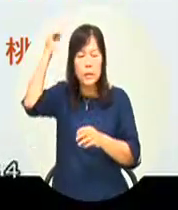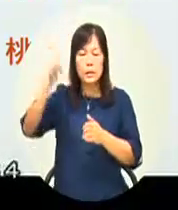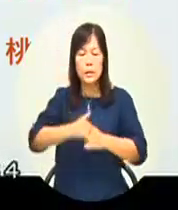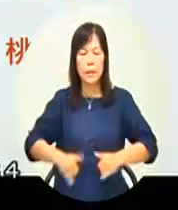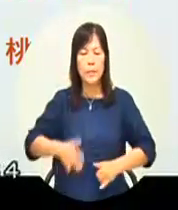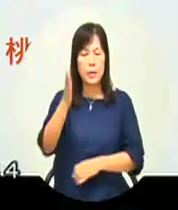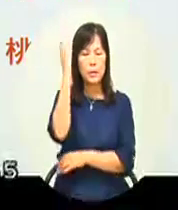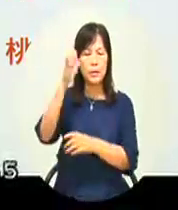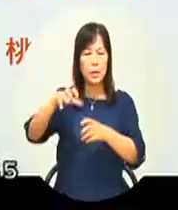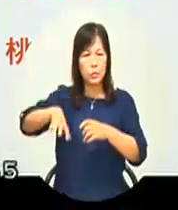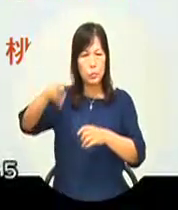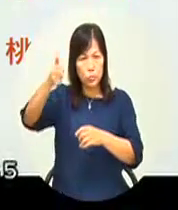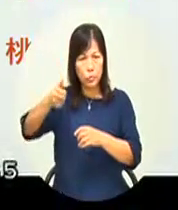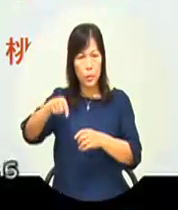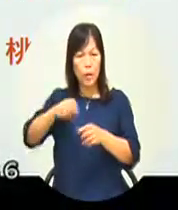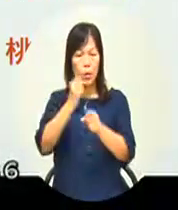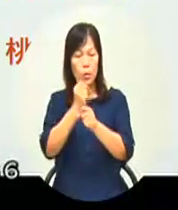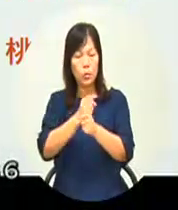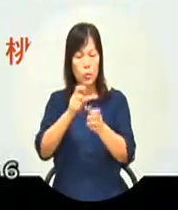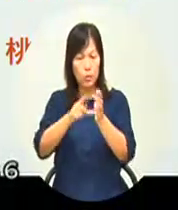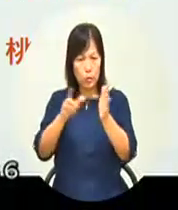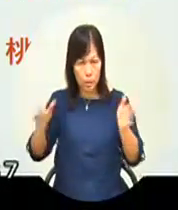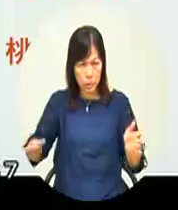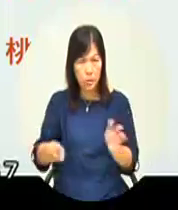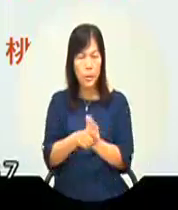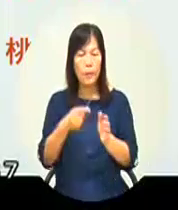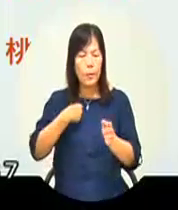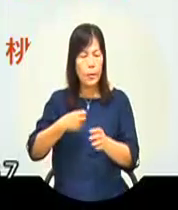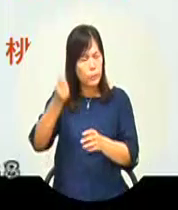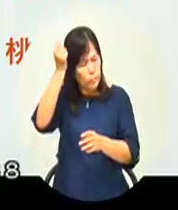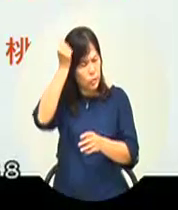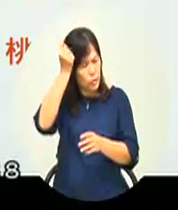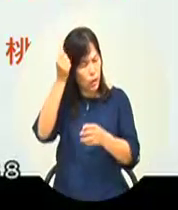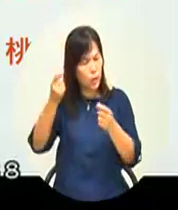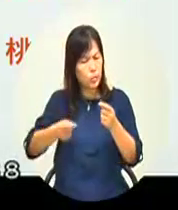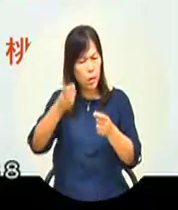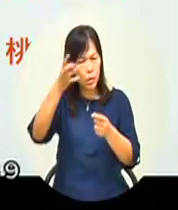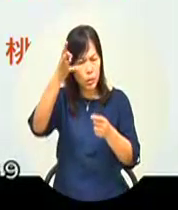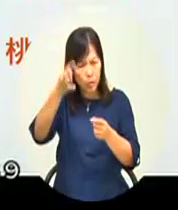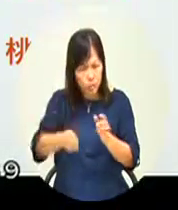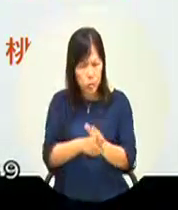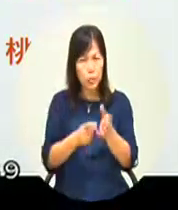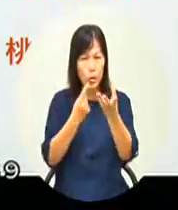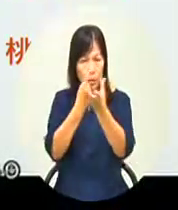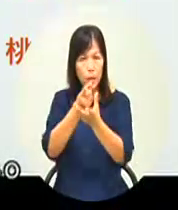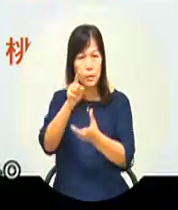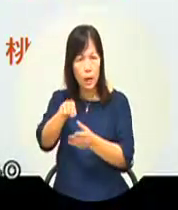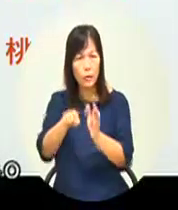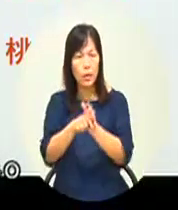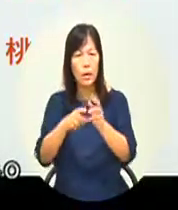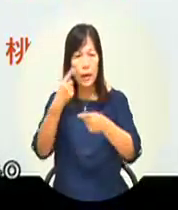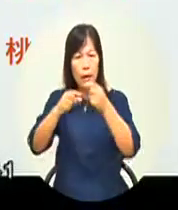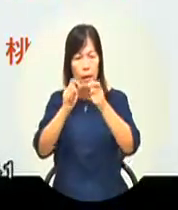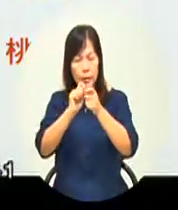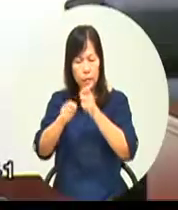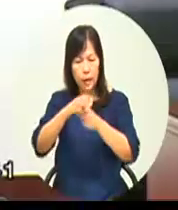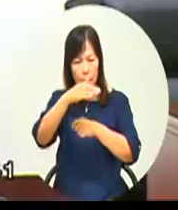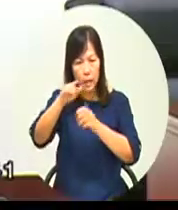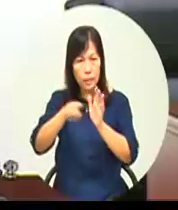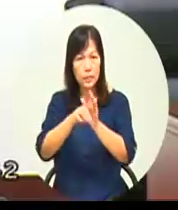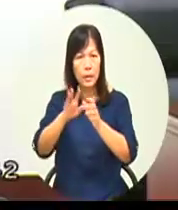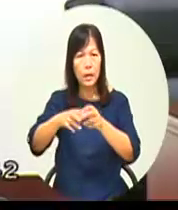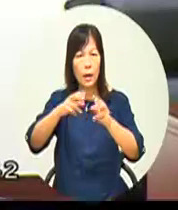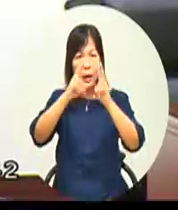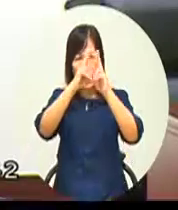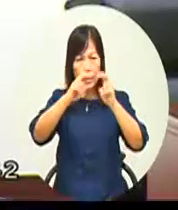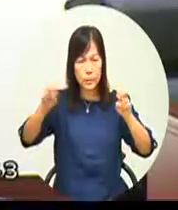的任内，我印象中你也好几次去参与 那个柴山山海宫吼，诶，祖父